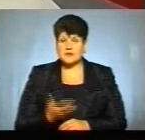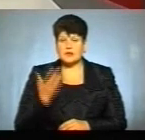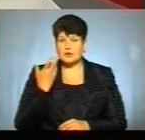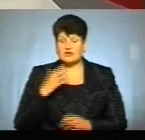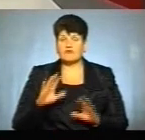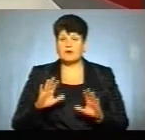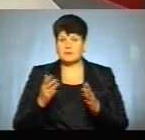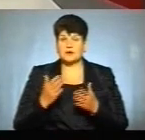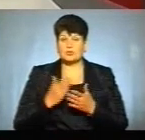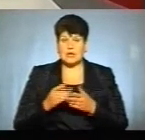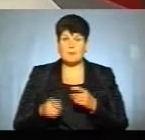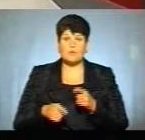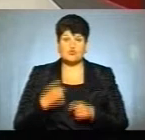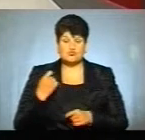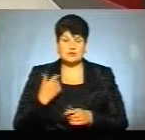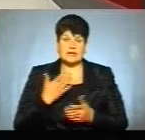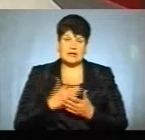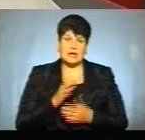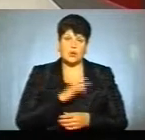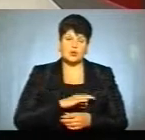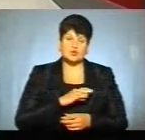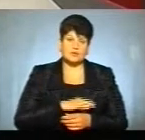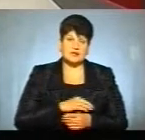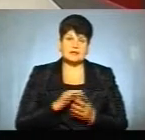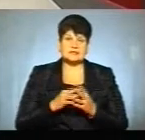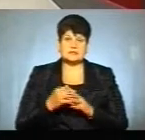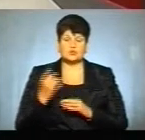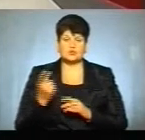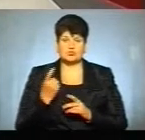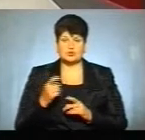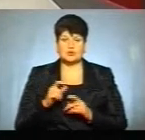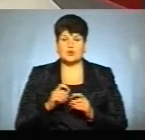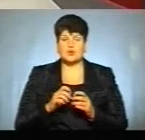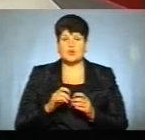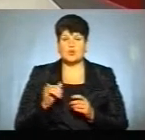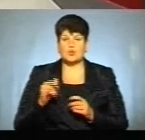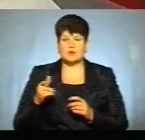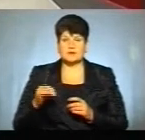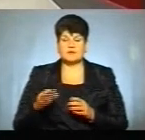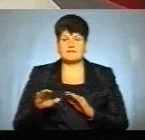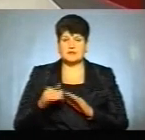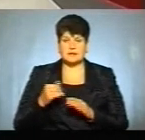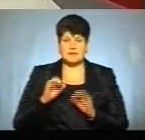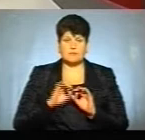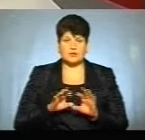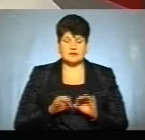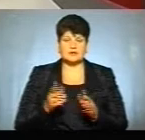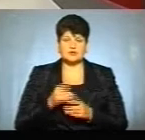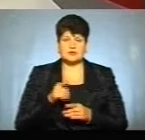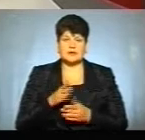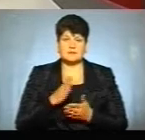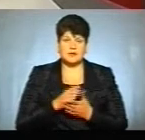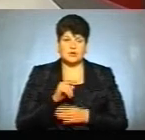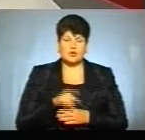є порушник, якщо є користувач сільськогосподарських угідь, ми його викликаємо для пояснення. Якщо там є його вина